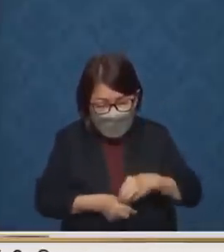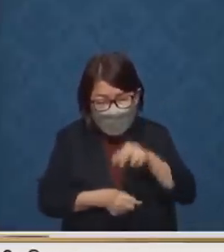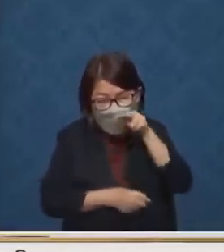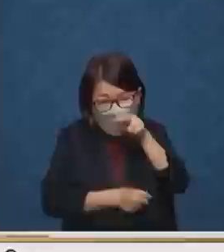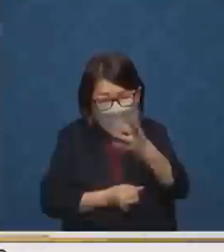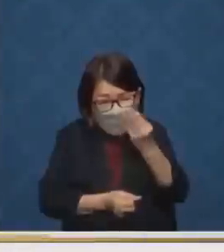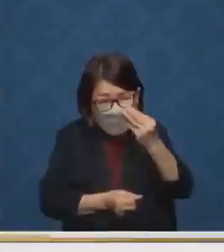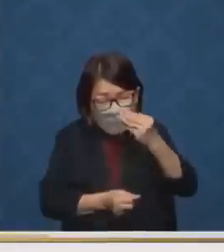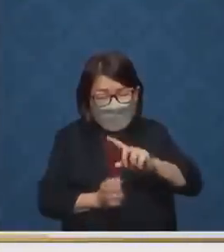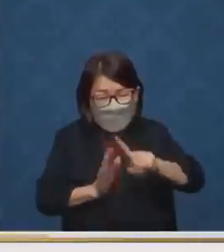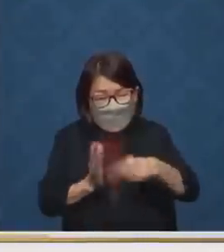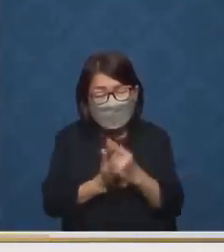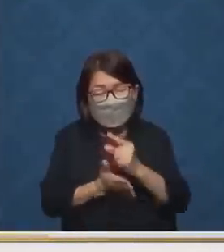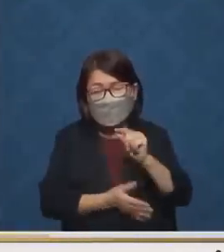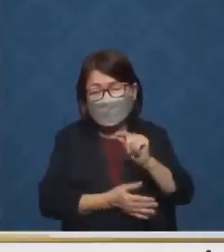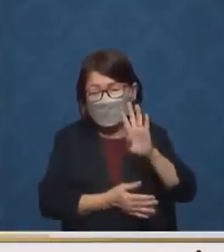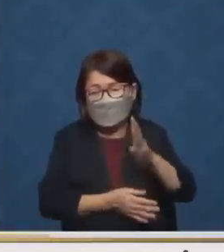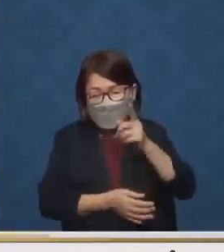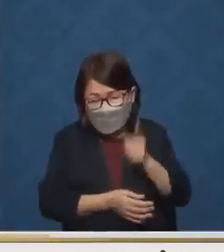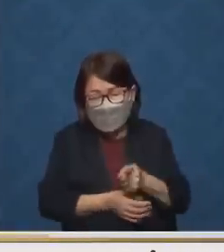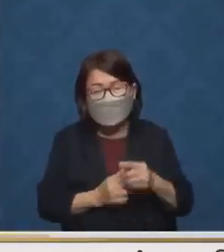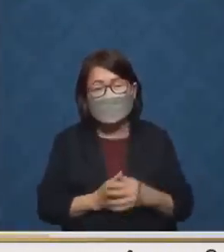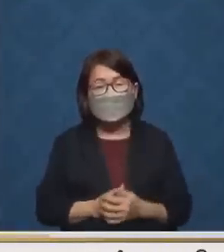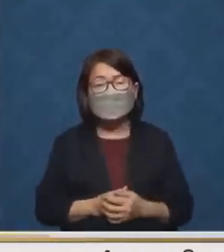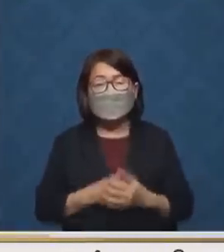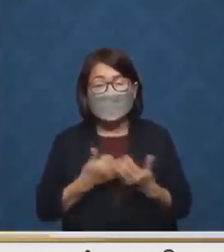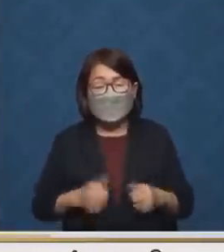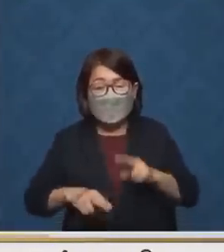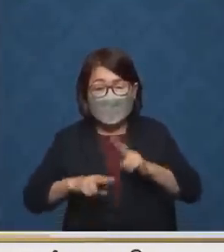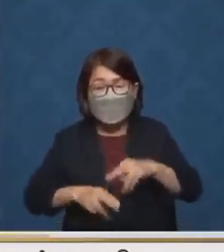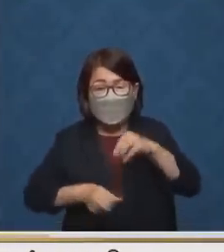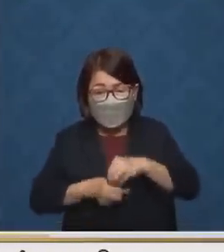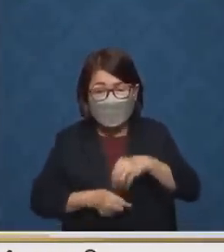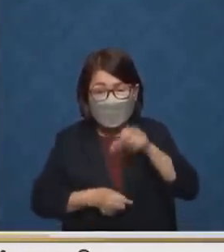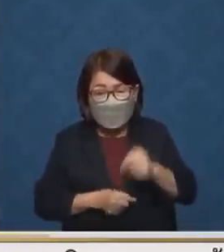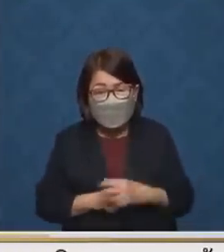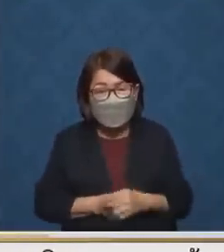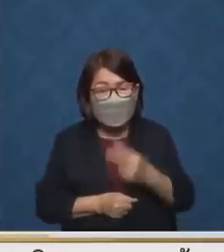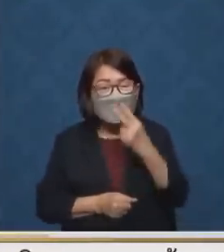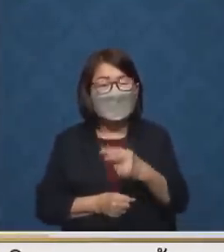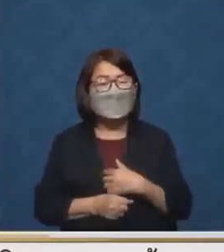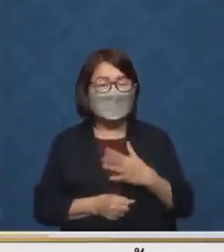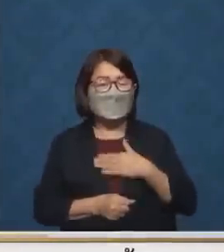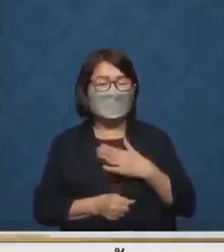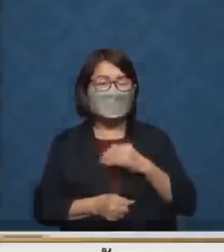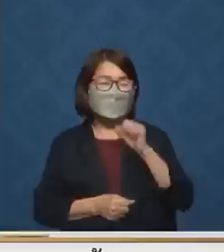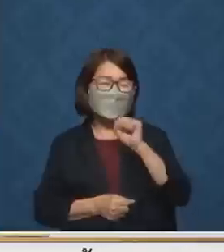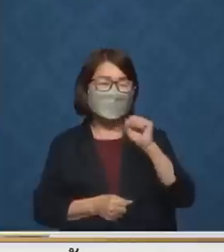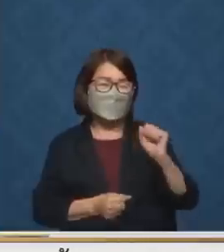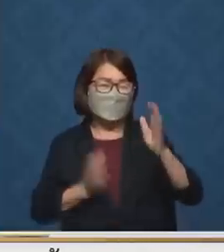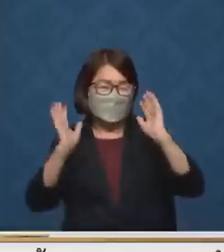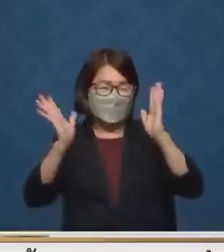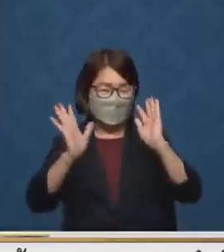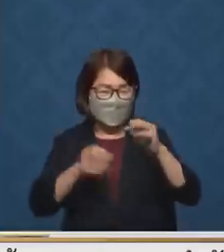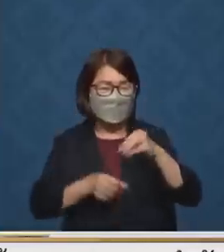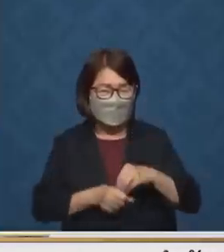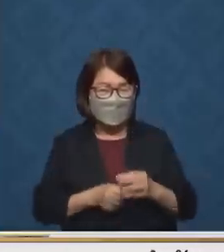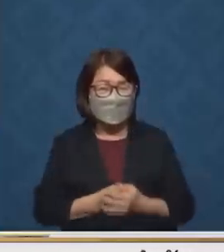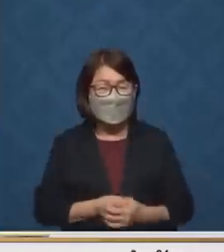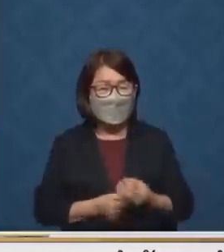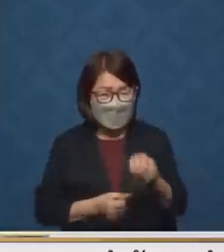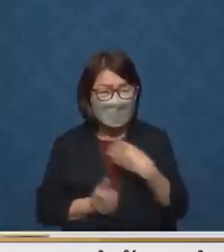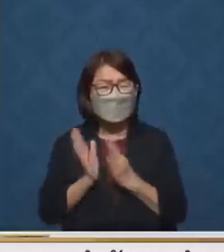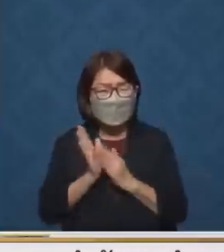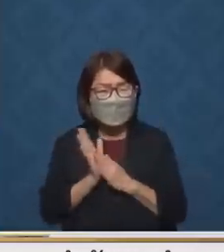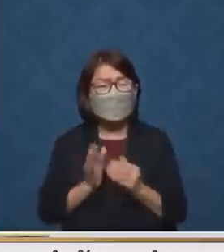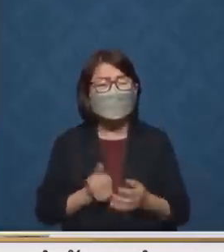ชั่วโมงนะเวลานี้ประจำหน้าจอก็เจอสอสอนัชาบุชัยสวัตรชมสักนิดแล้ว